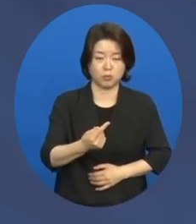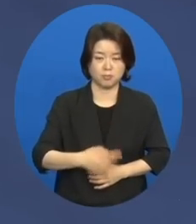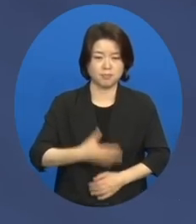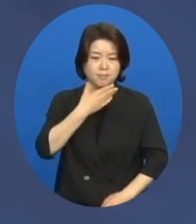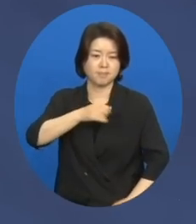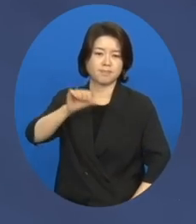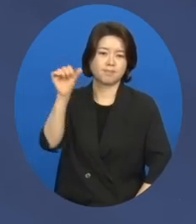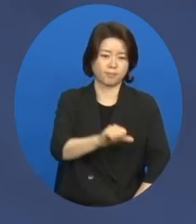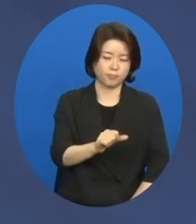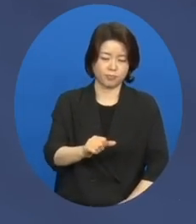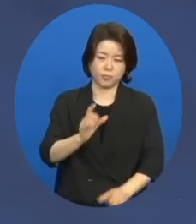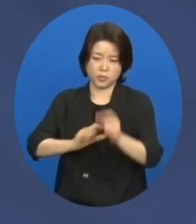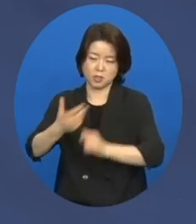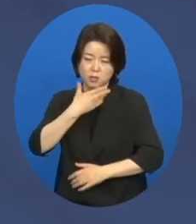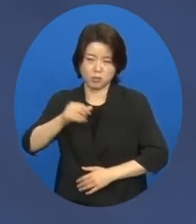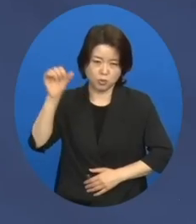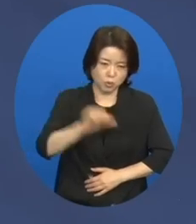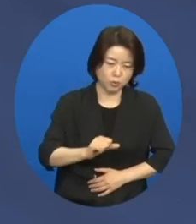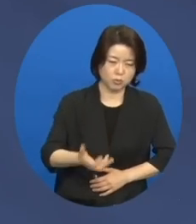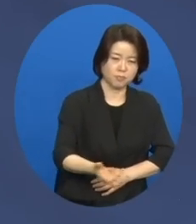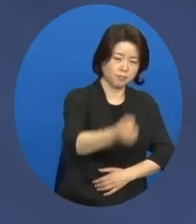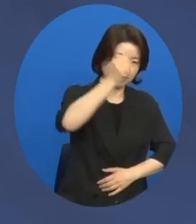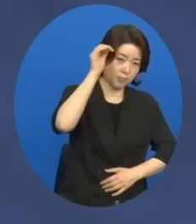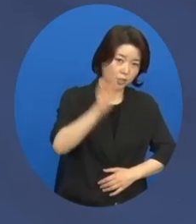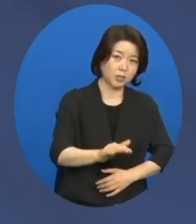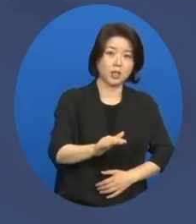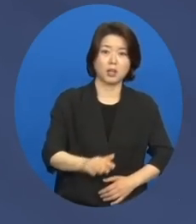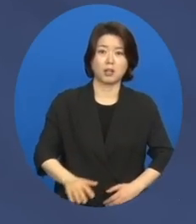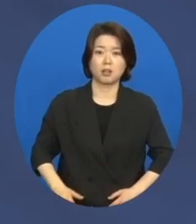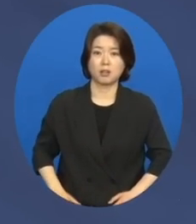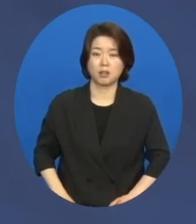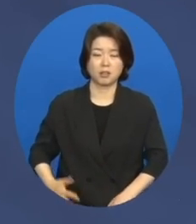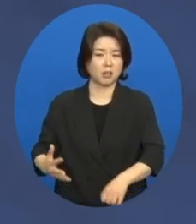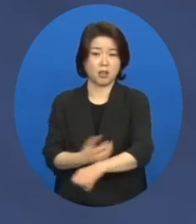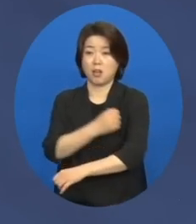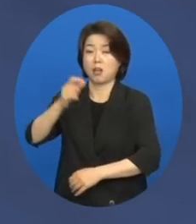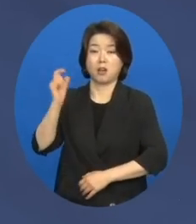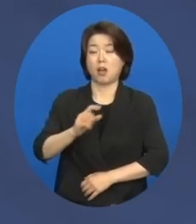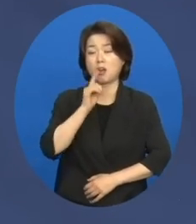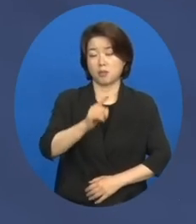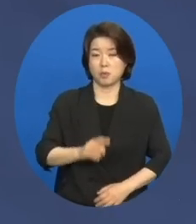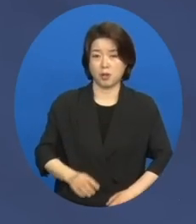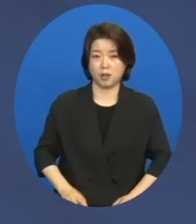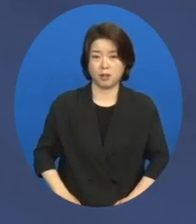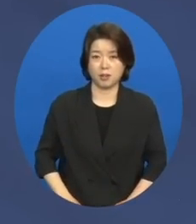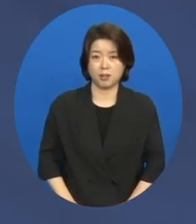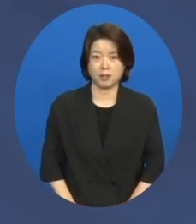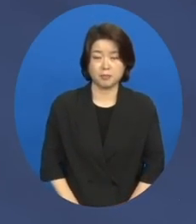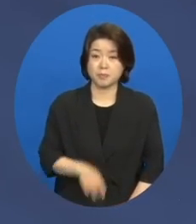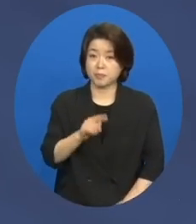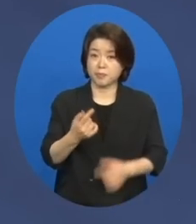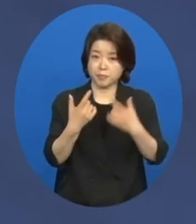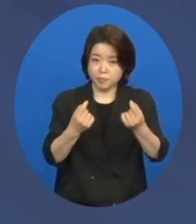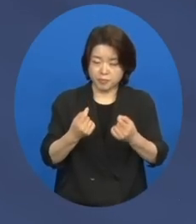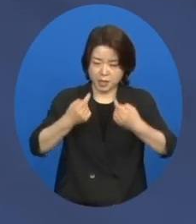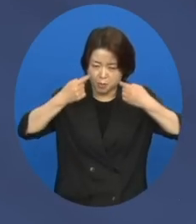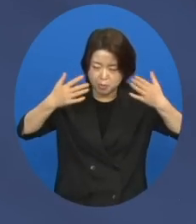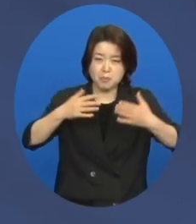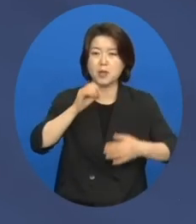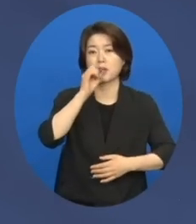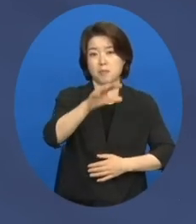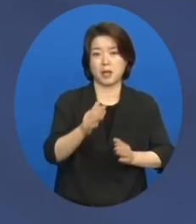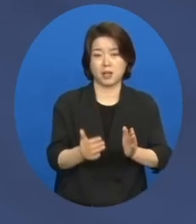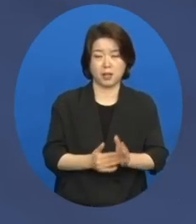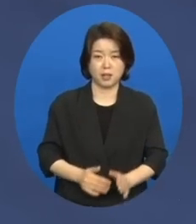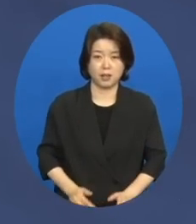저주의 저주를 받을지어다, 이렇게 강력하게 말할 수가 없어요. 이렇게도 분명하게 말할 수가